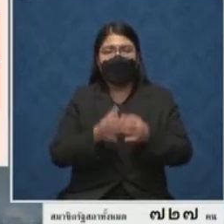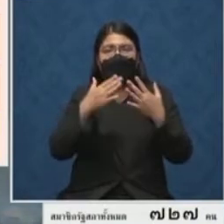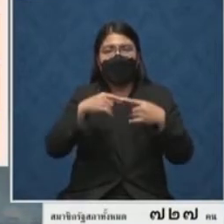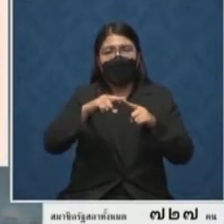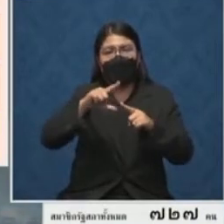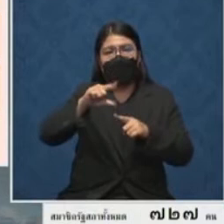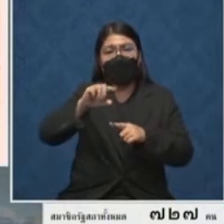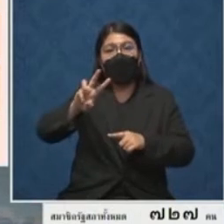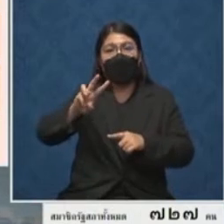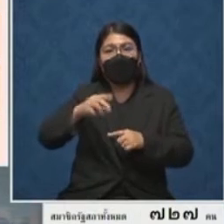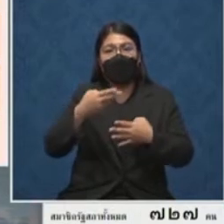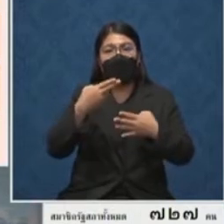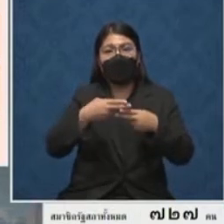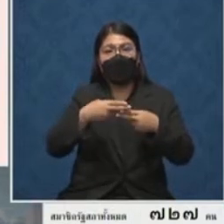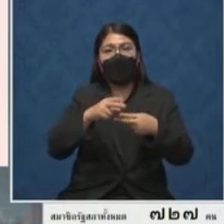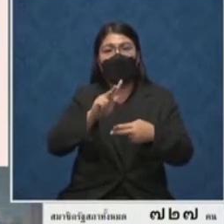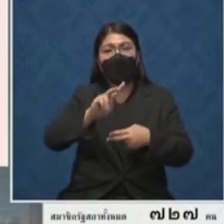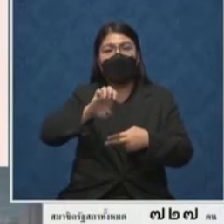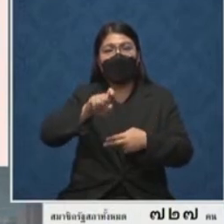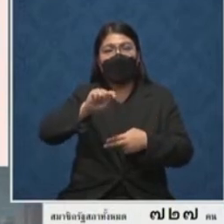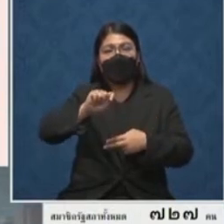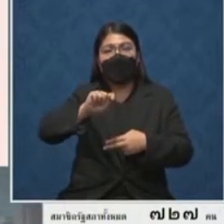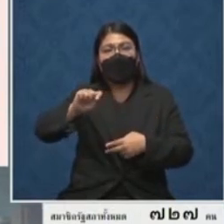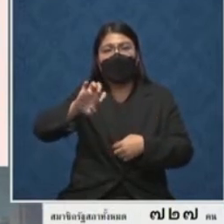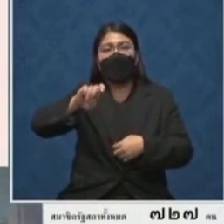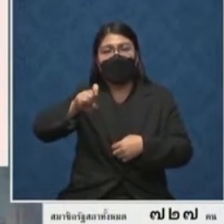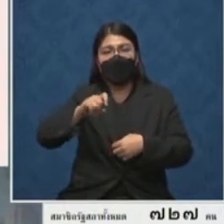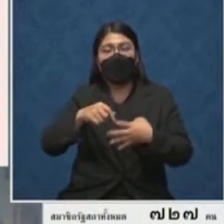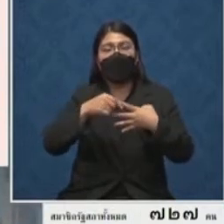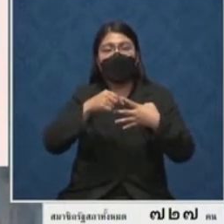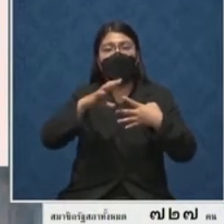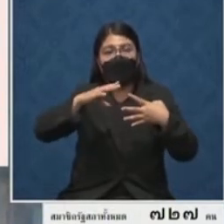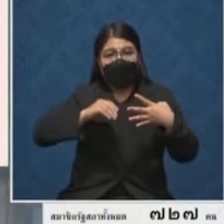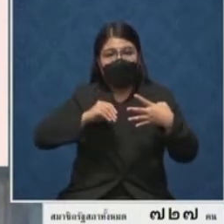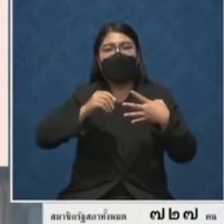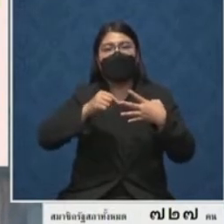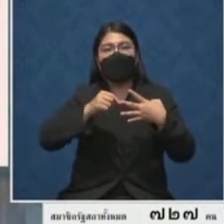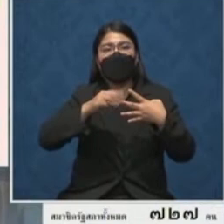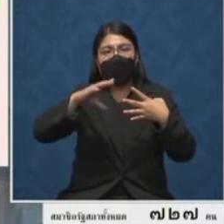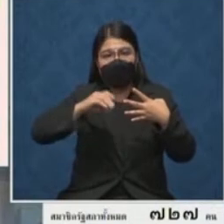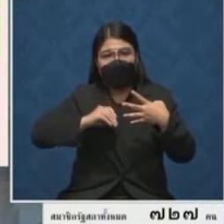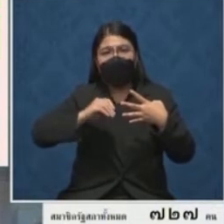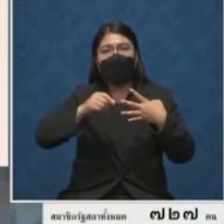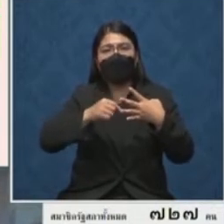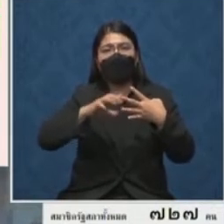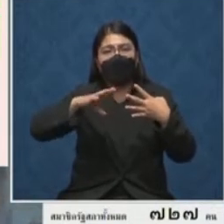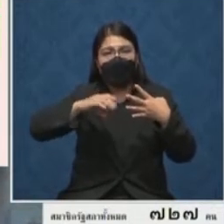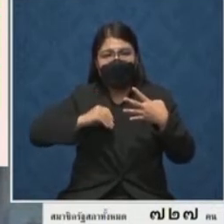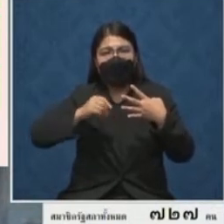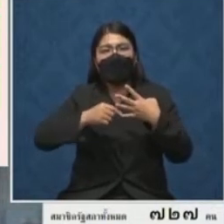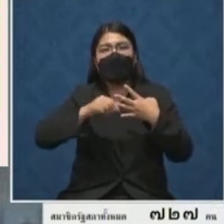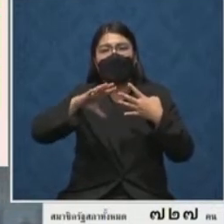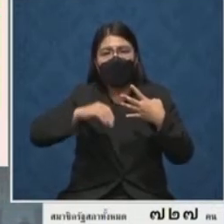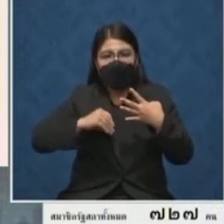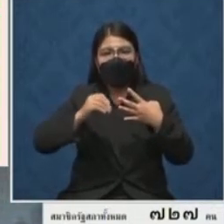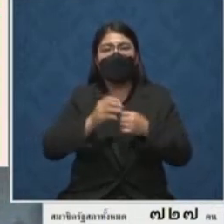26นายกิตติสมทรัพย ์1รับหลักการ2รับหลักการ3รับหลักการ4รับหลักการ